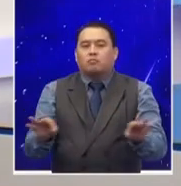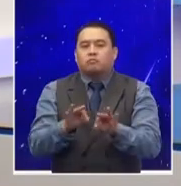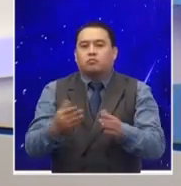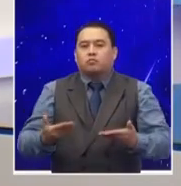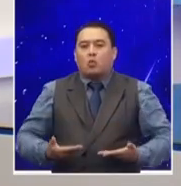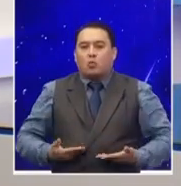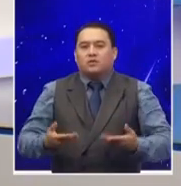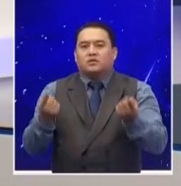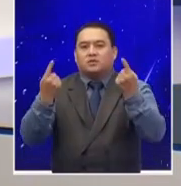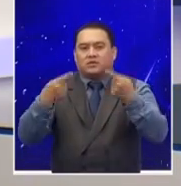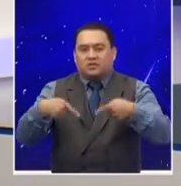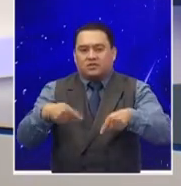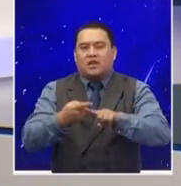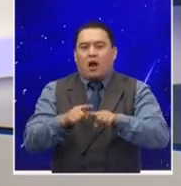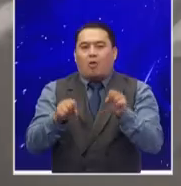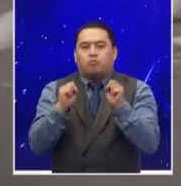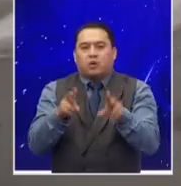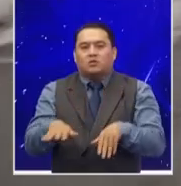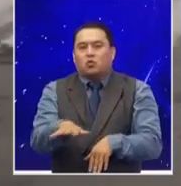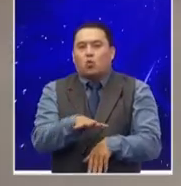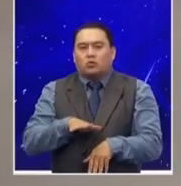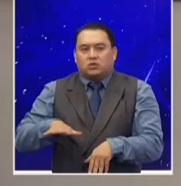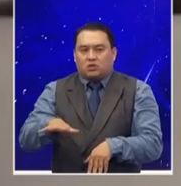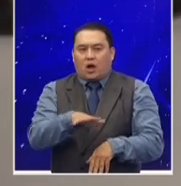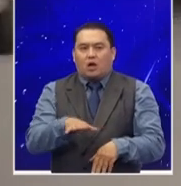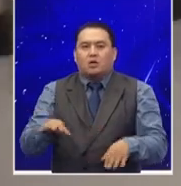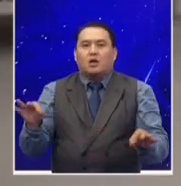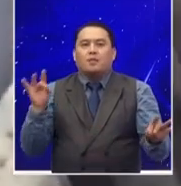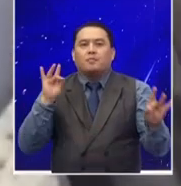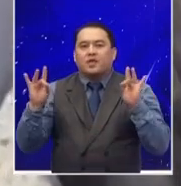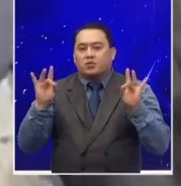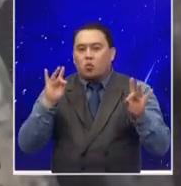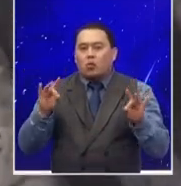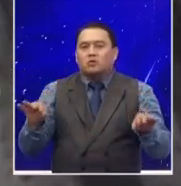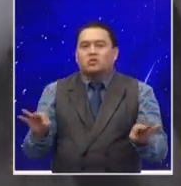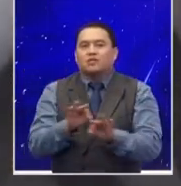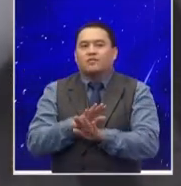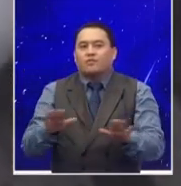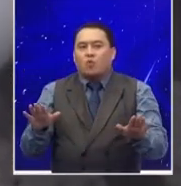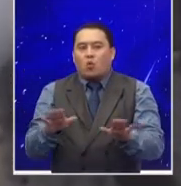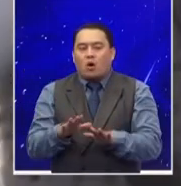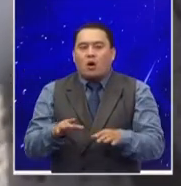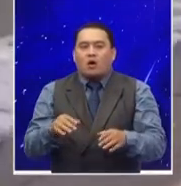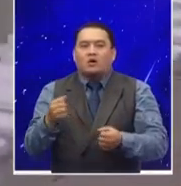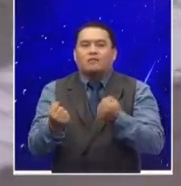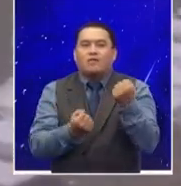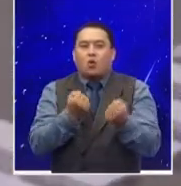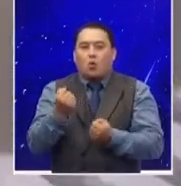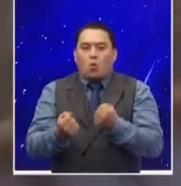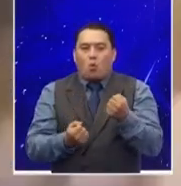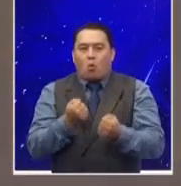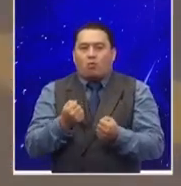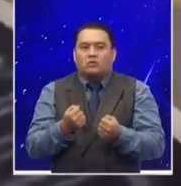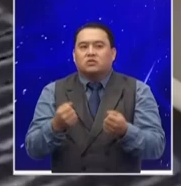водителям снизить скорость на аварийно-опасных участках. Мелодия воспроизводится за счет соприкосновения колес автомобиля на